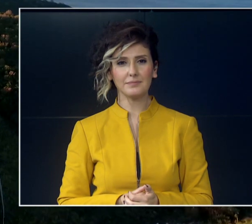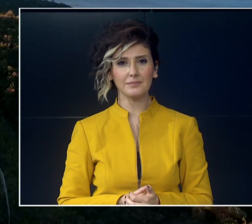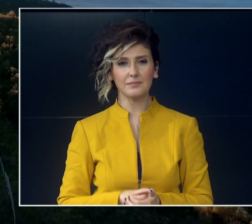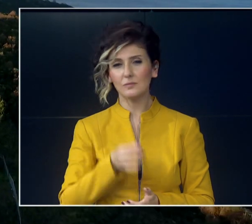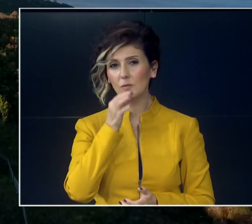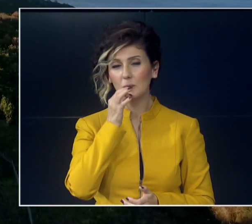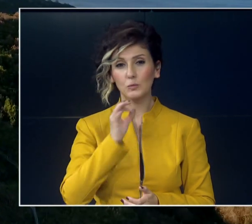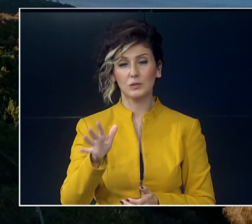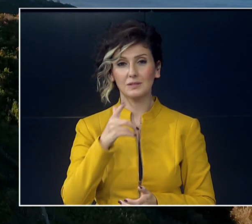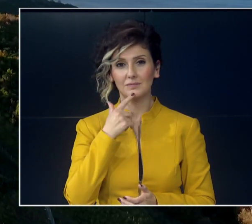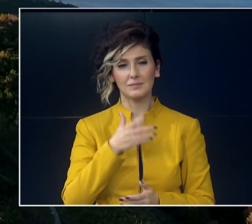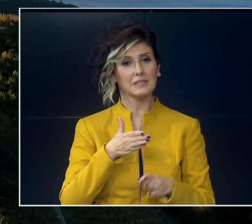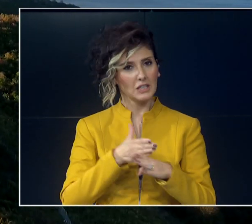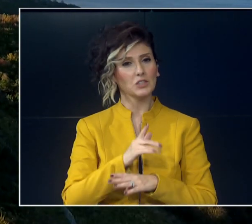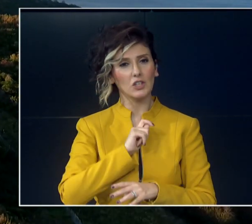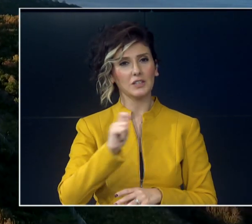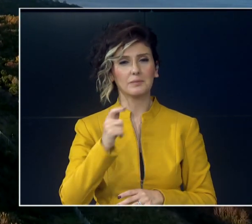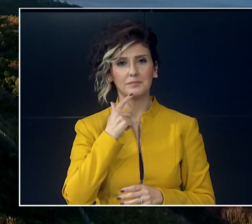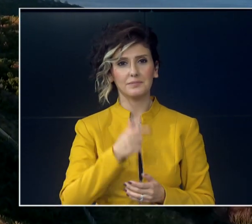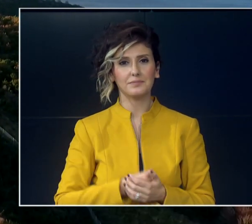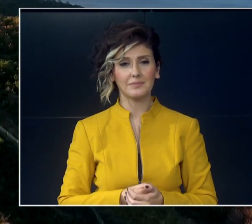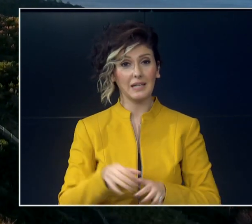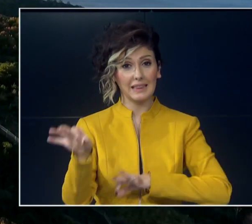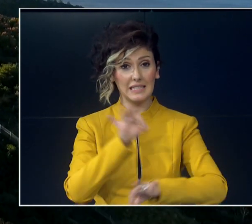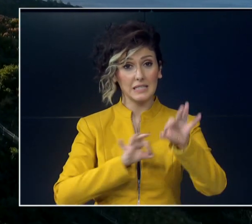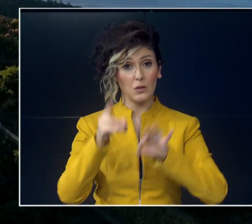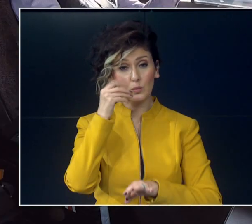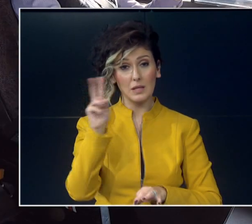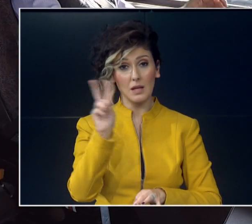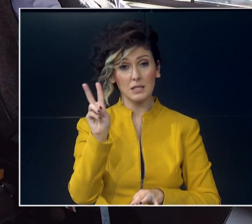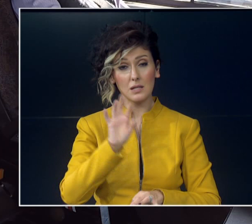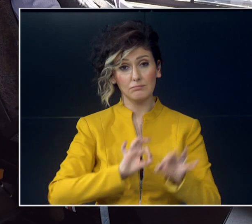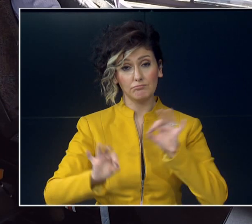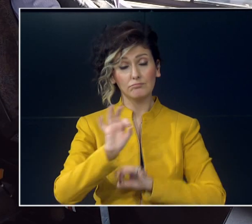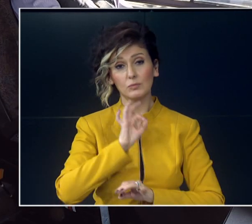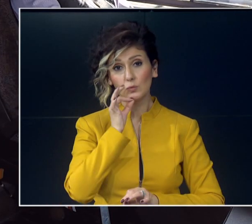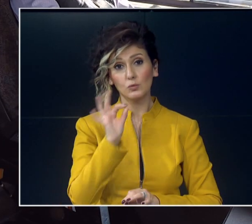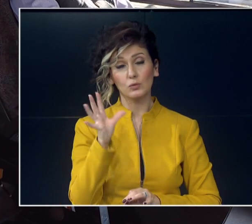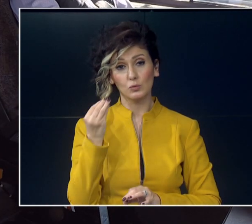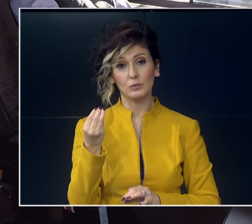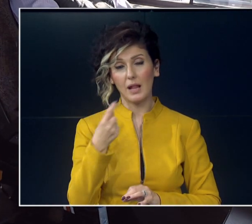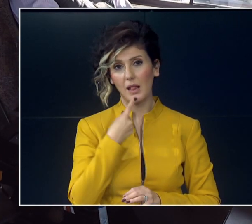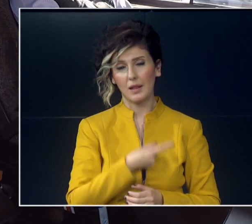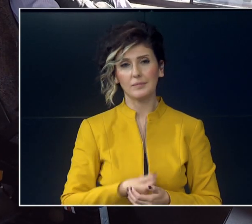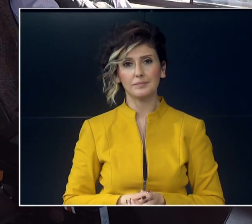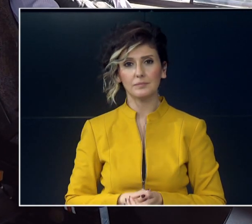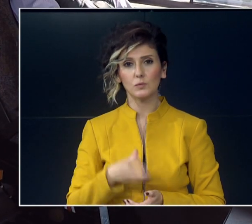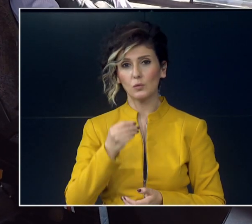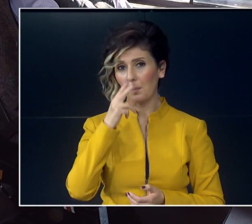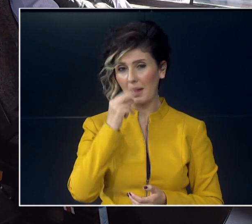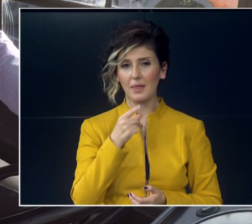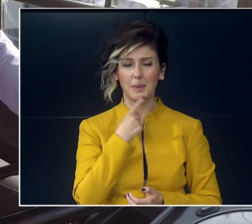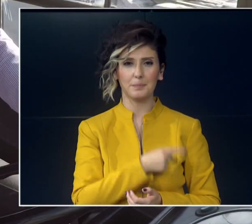Muhteşem ya, sanat. Gerçekten sanat. Dizaynı da güzel. Evet, tasarım harika. Tasarımı da güzel. Evet, çok